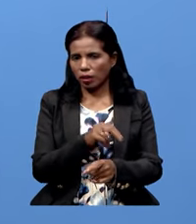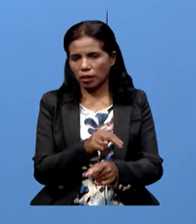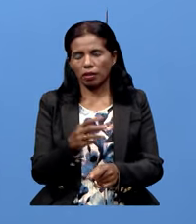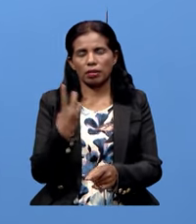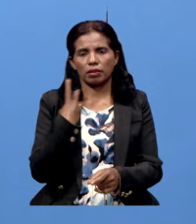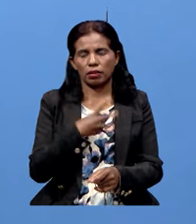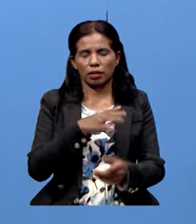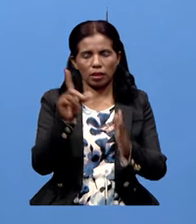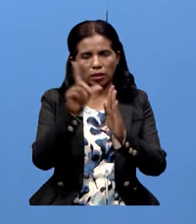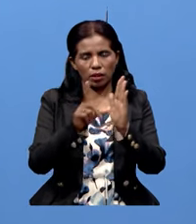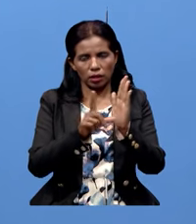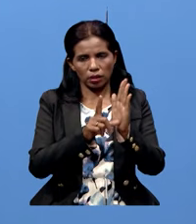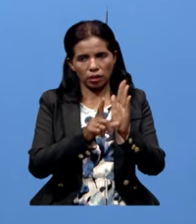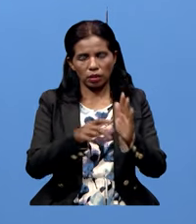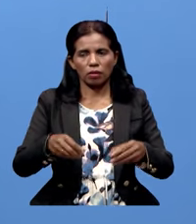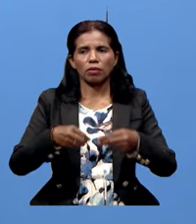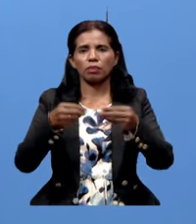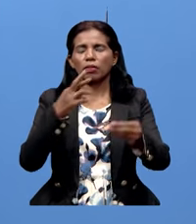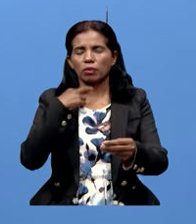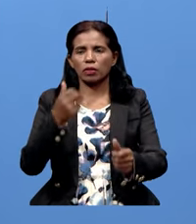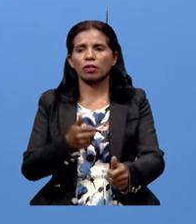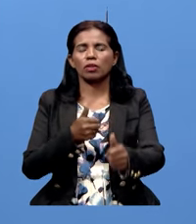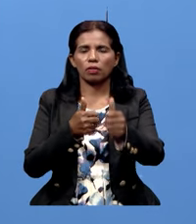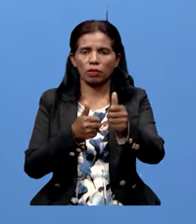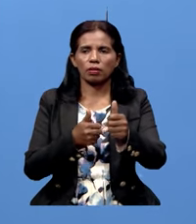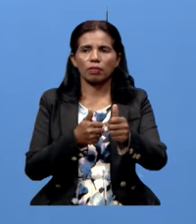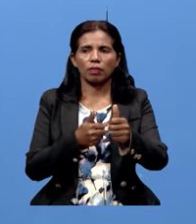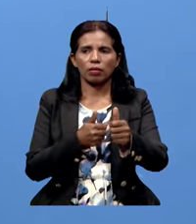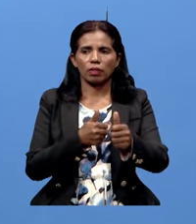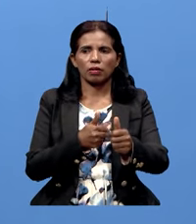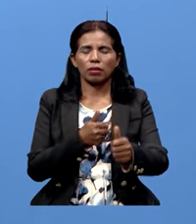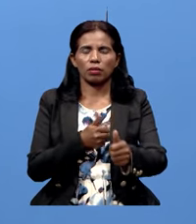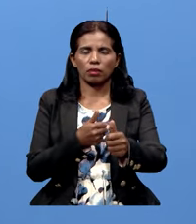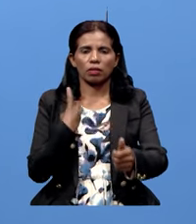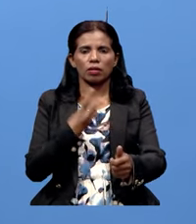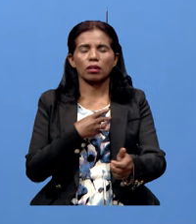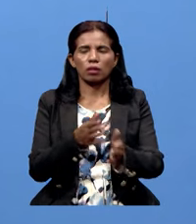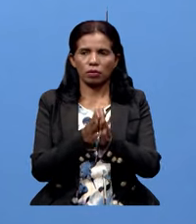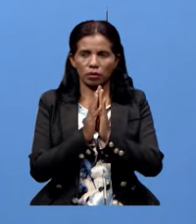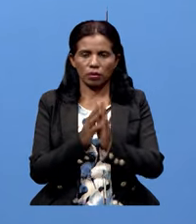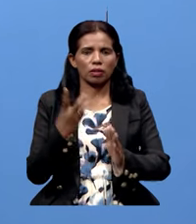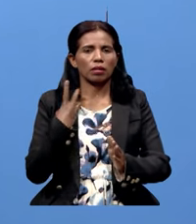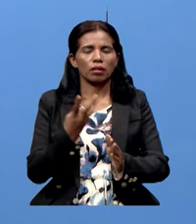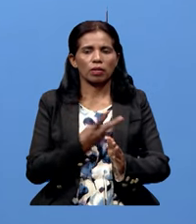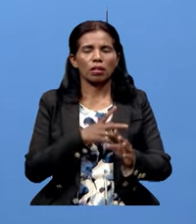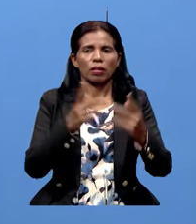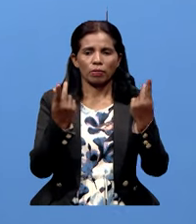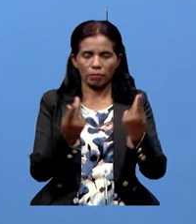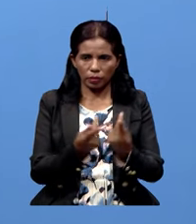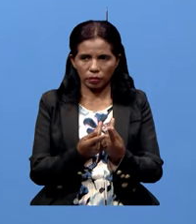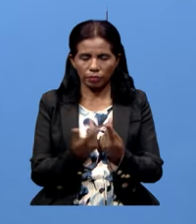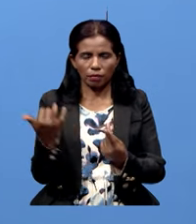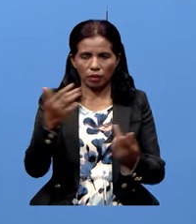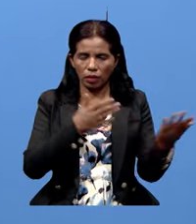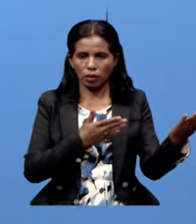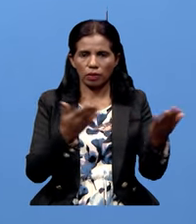be fornese bane tu iruni quantità de ne beta husu kalae mi dane ma kita sera compagnia ser hatama